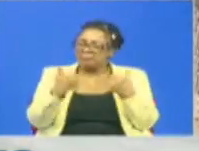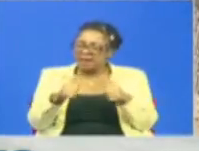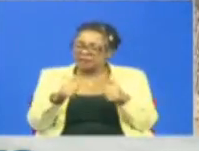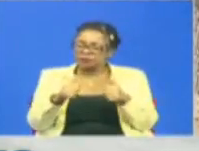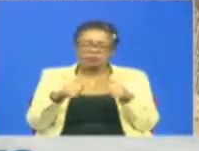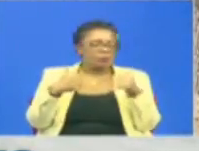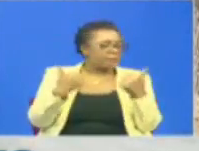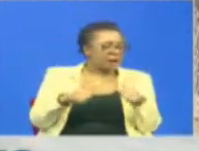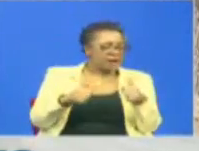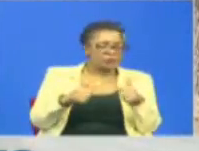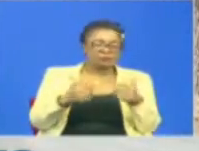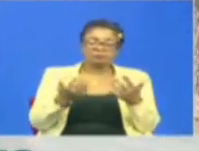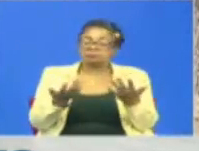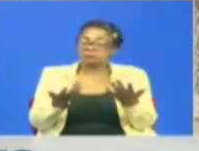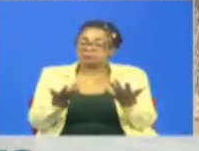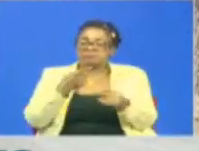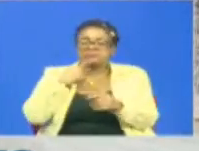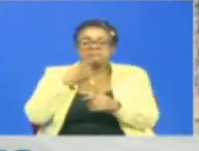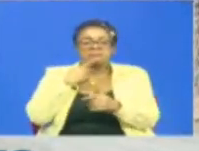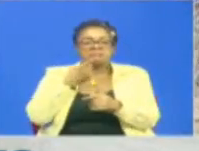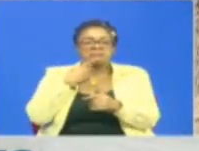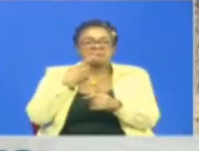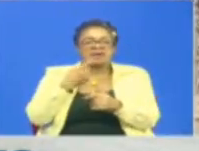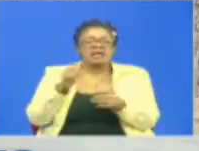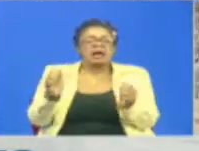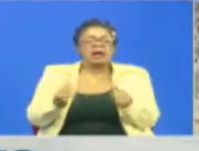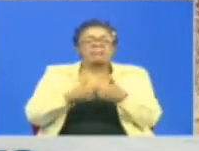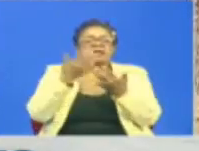kwani haijafanyika mpaka anasema judgment ilisafanyika.